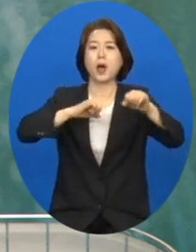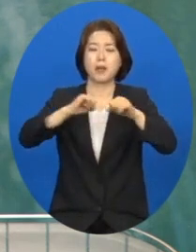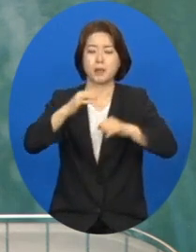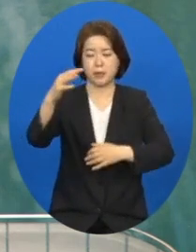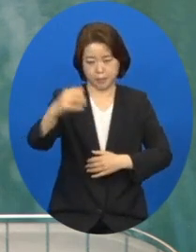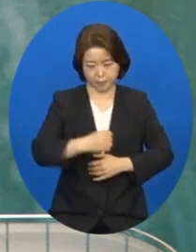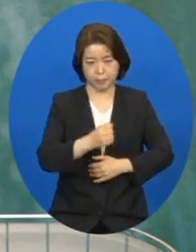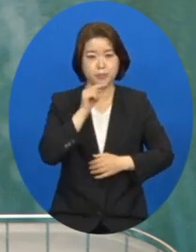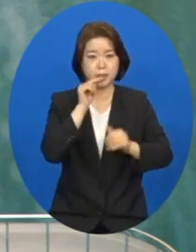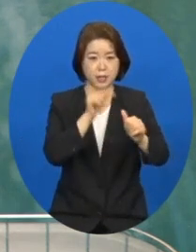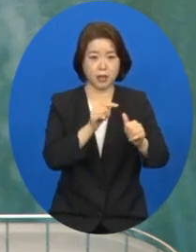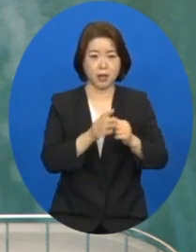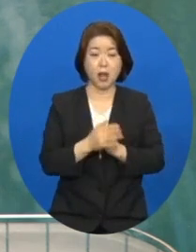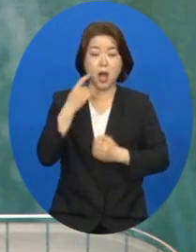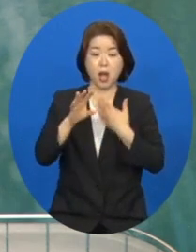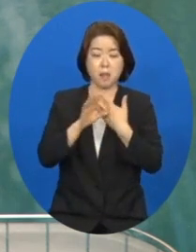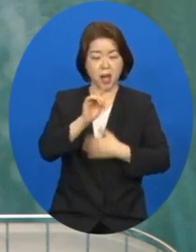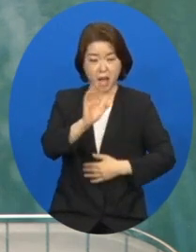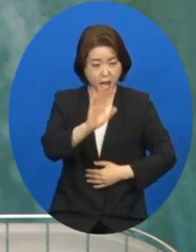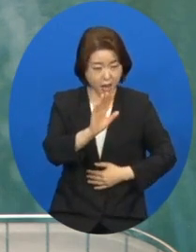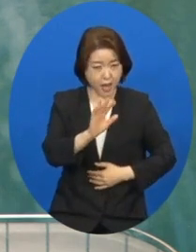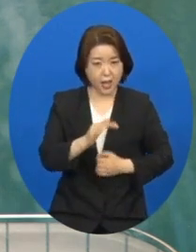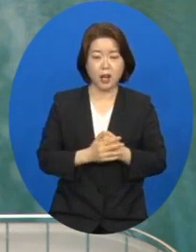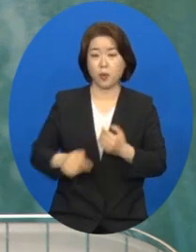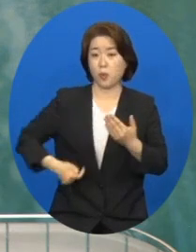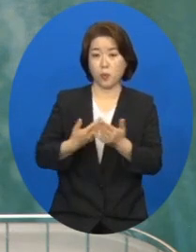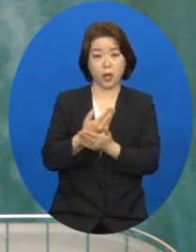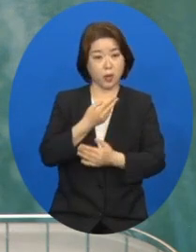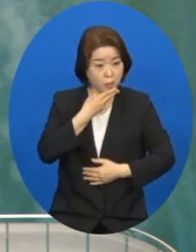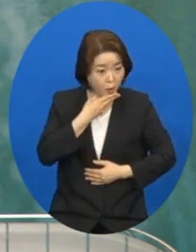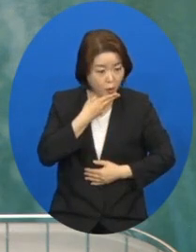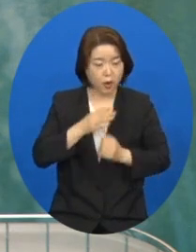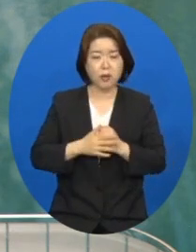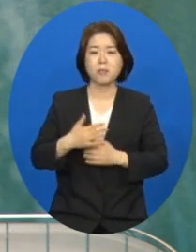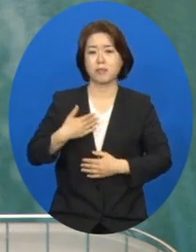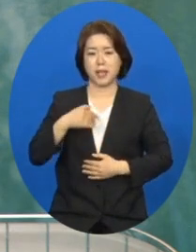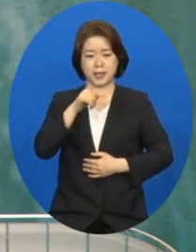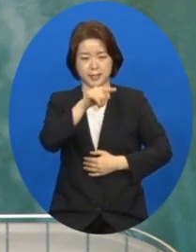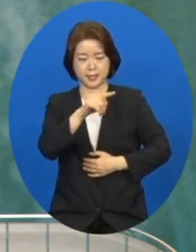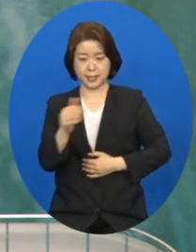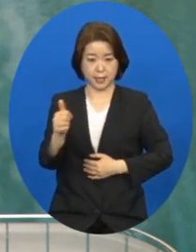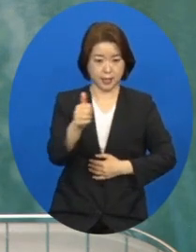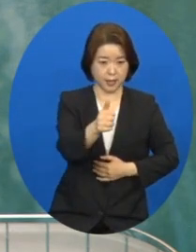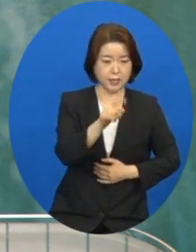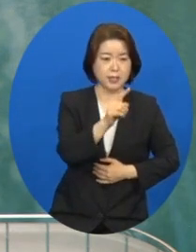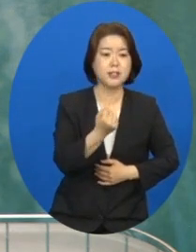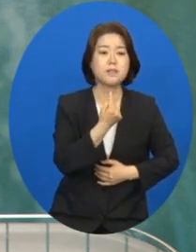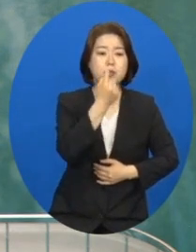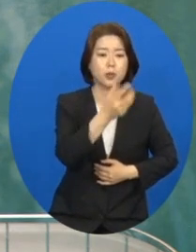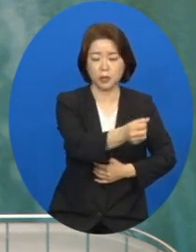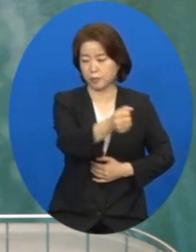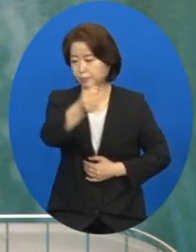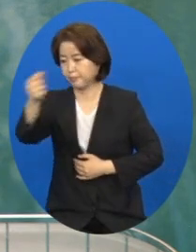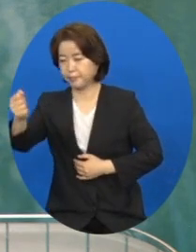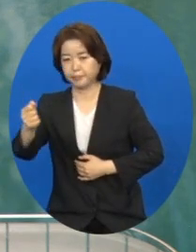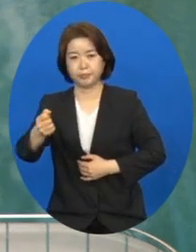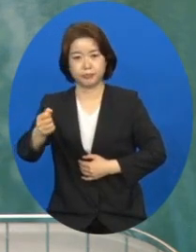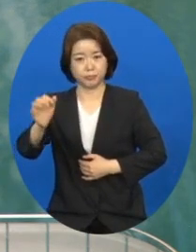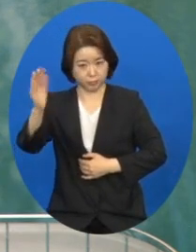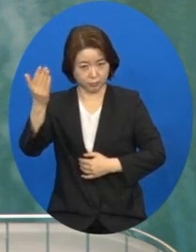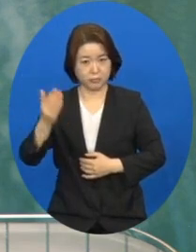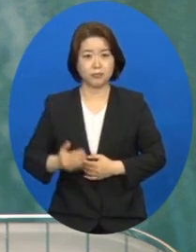가지라. 만일 그리하지 아니하고 회개하지 아니하면 내가 내게 가서 내 촛대를 그 자리에서 옮기리라.